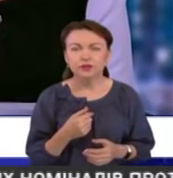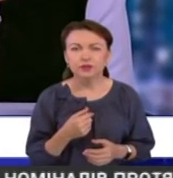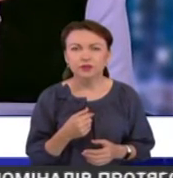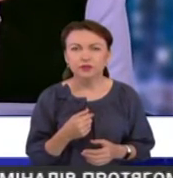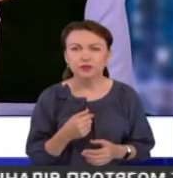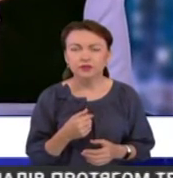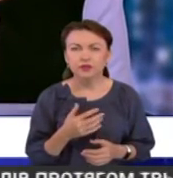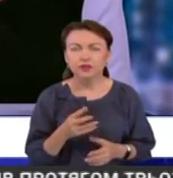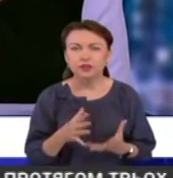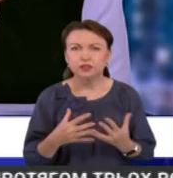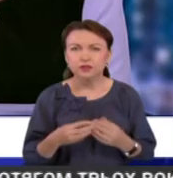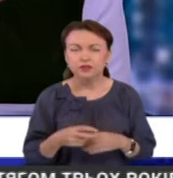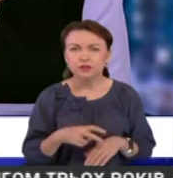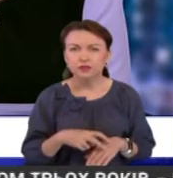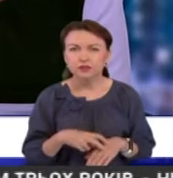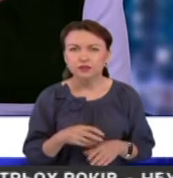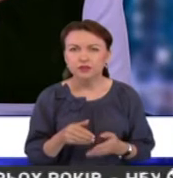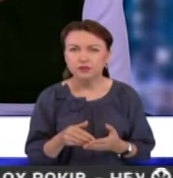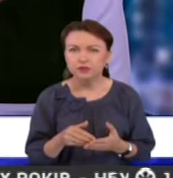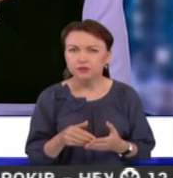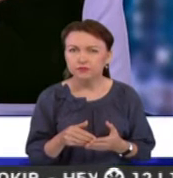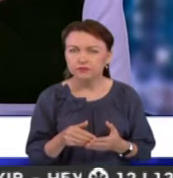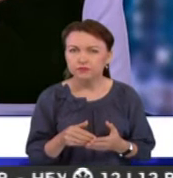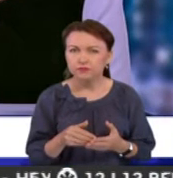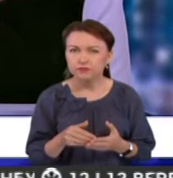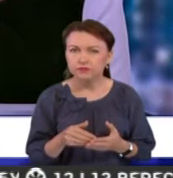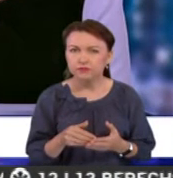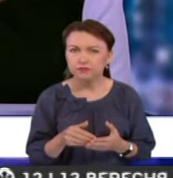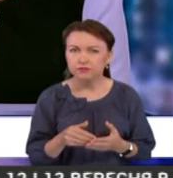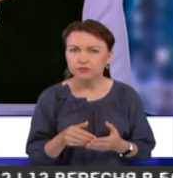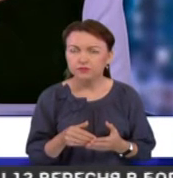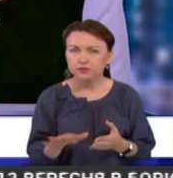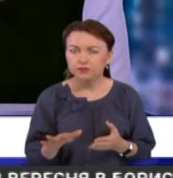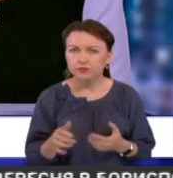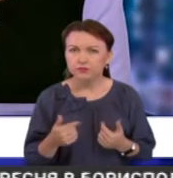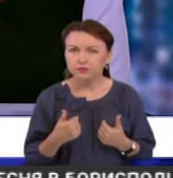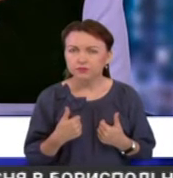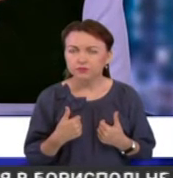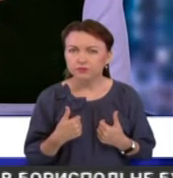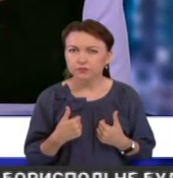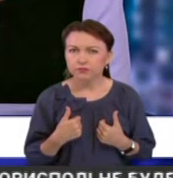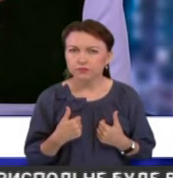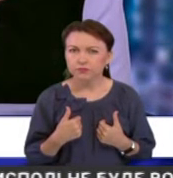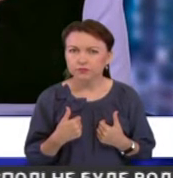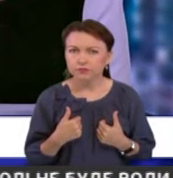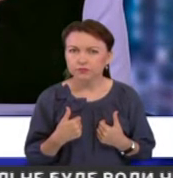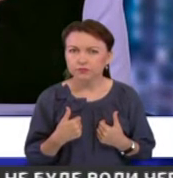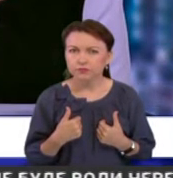лікар відмовив мені від того, щоб прийняти мене відповідно до